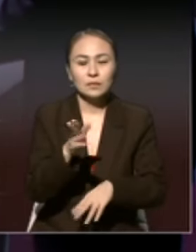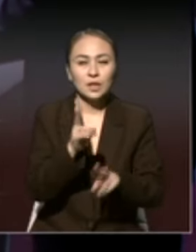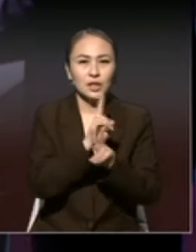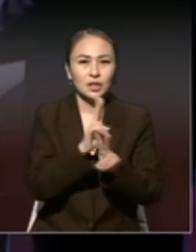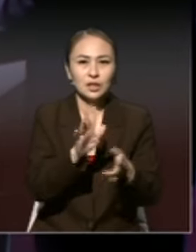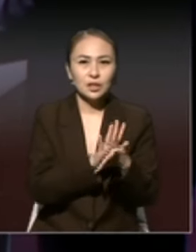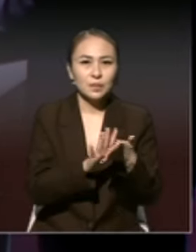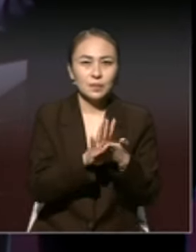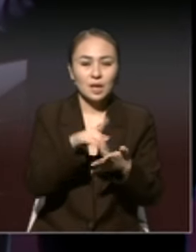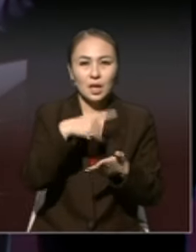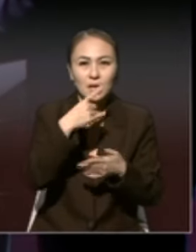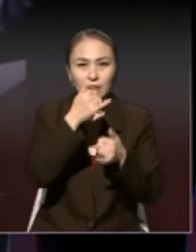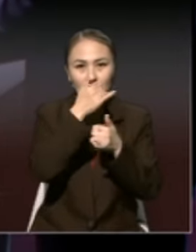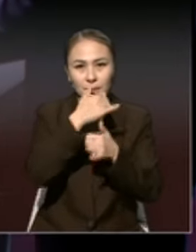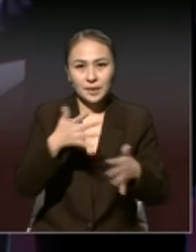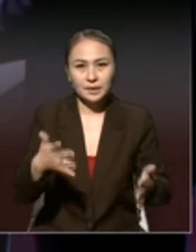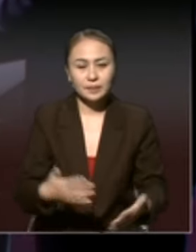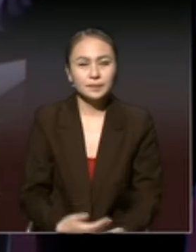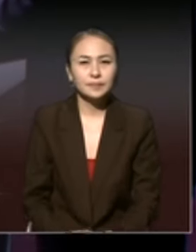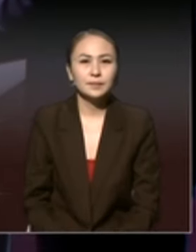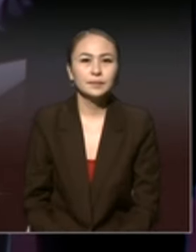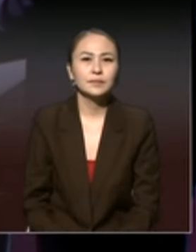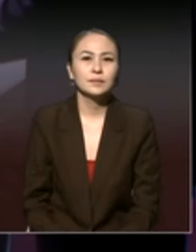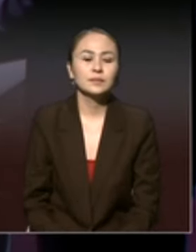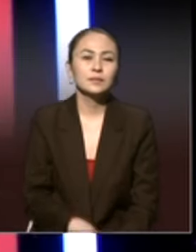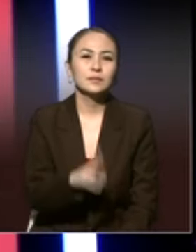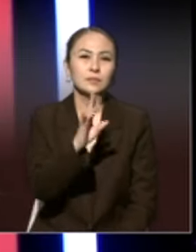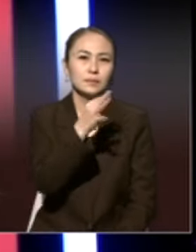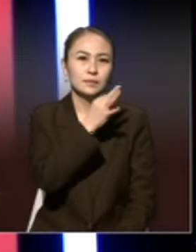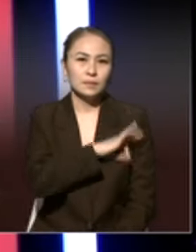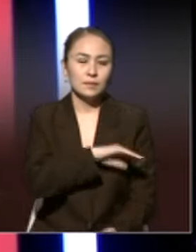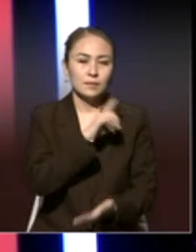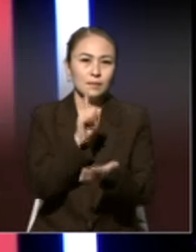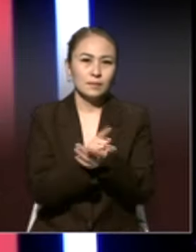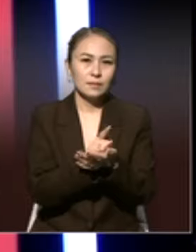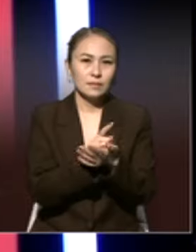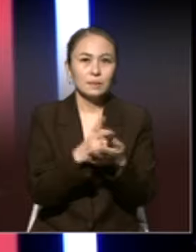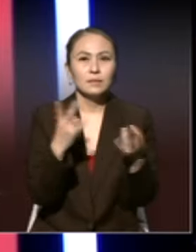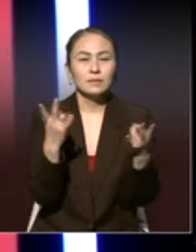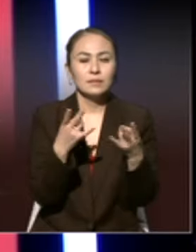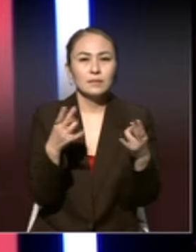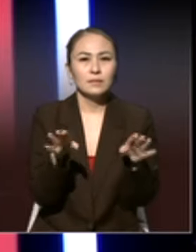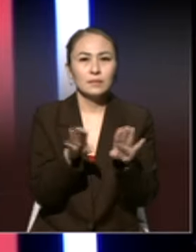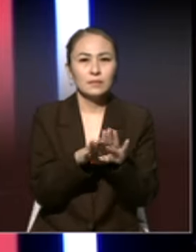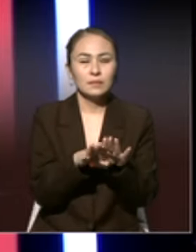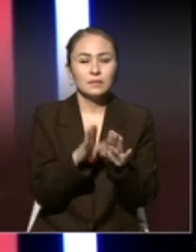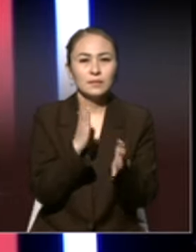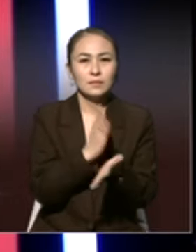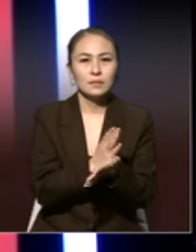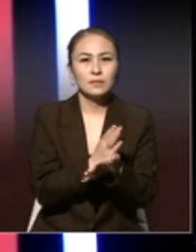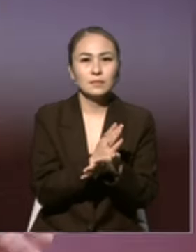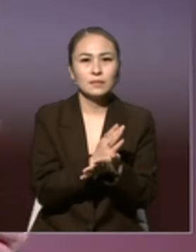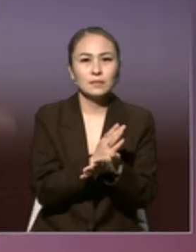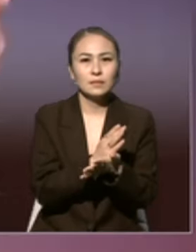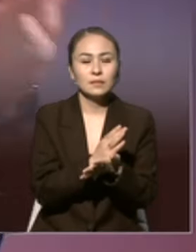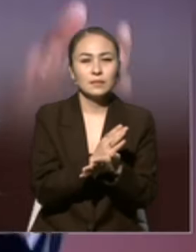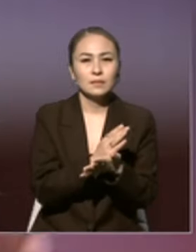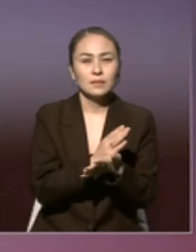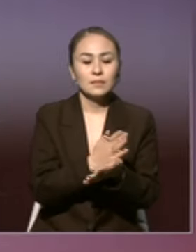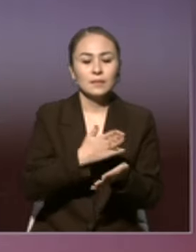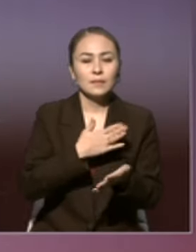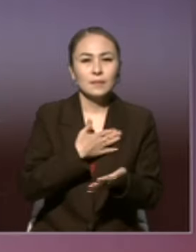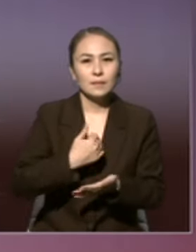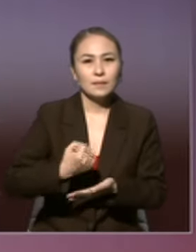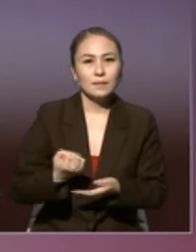айта алмайды. Яғни бұл төтенше жағдайдан біреуге пайда көрмейді дейсіз ғой. Әрине, оның да біреуге пайдасы бар. Кейіннен